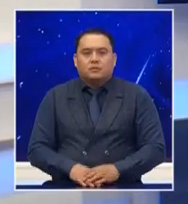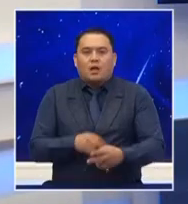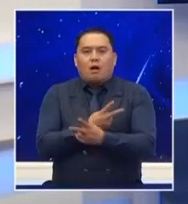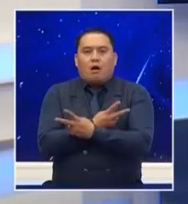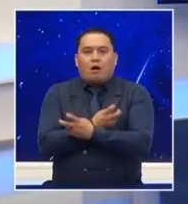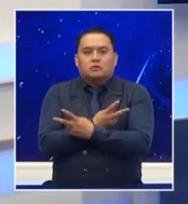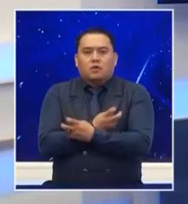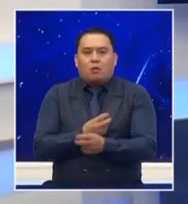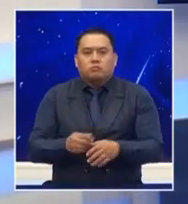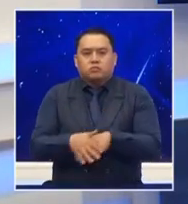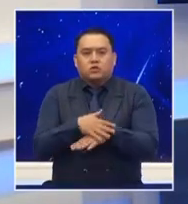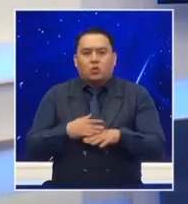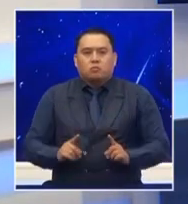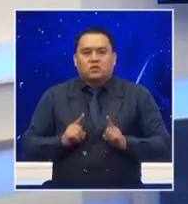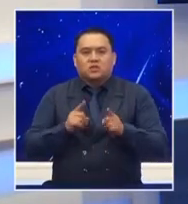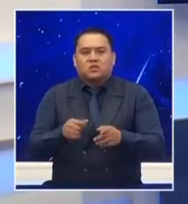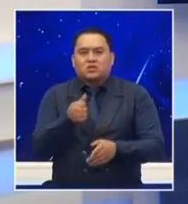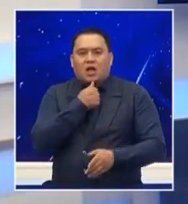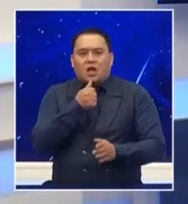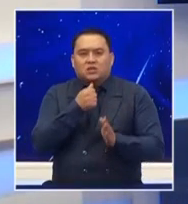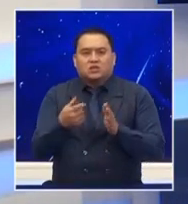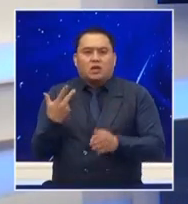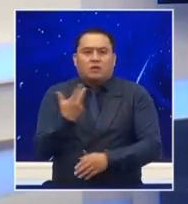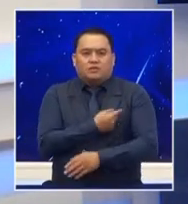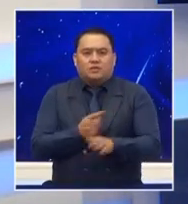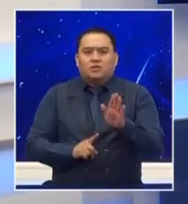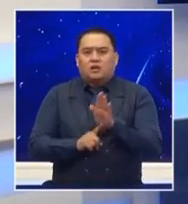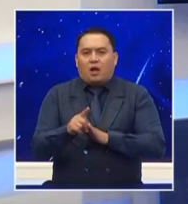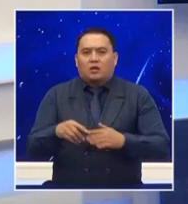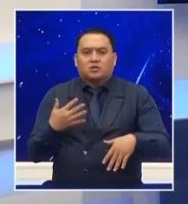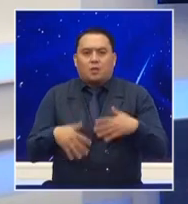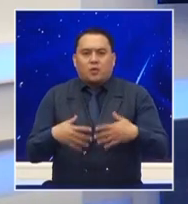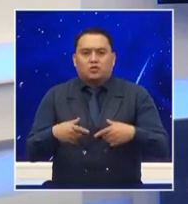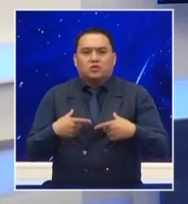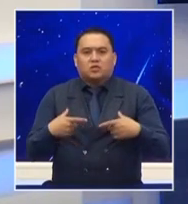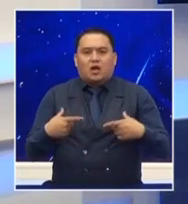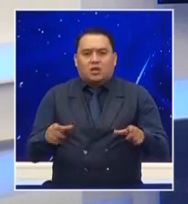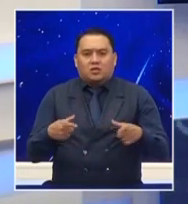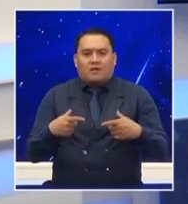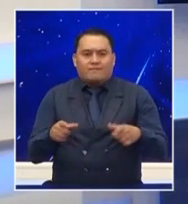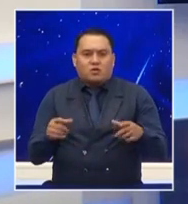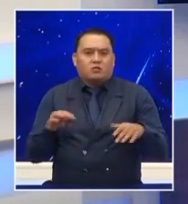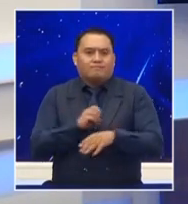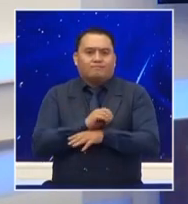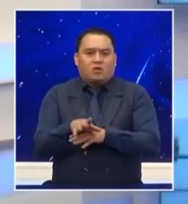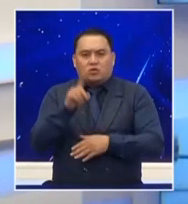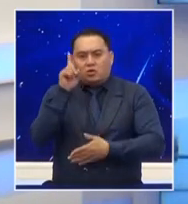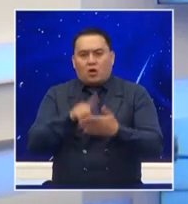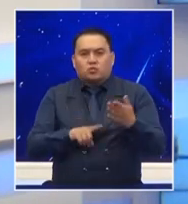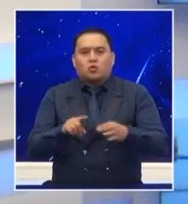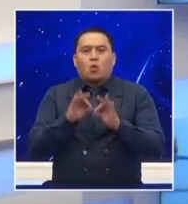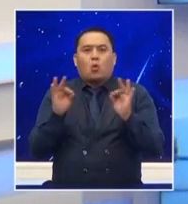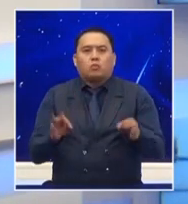Австрия приступила к массовому тестированию населения, прежде чем начать ослаблять карантинные меры. Власти страны надеются таким